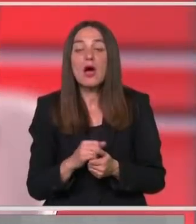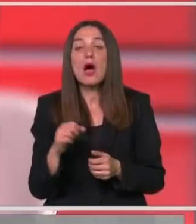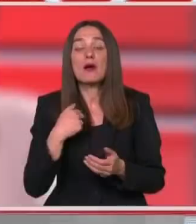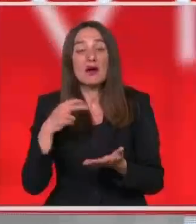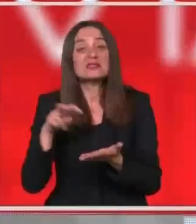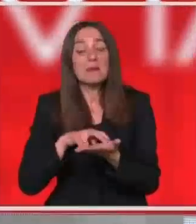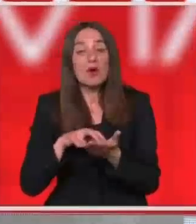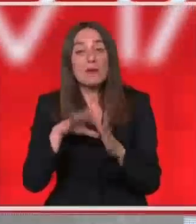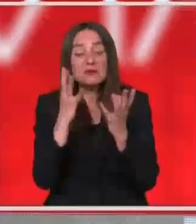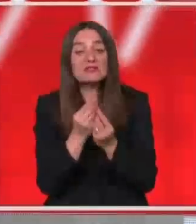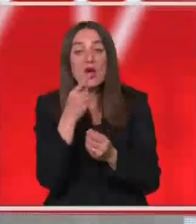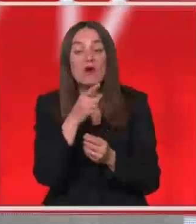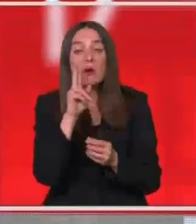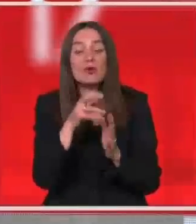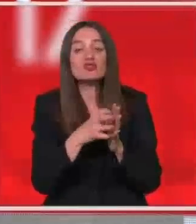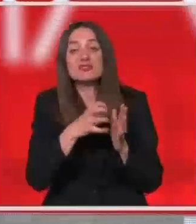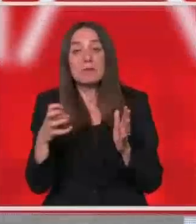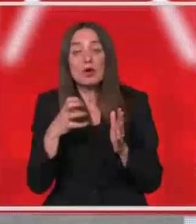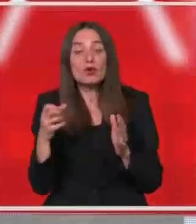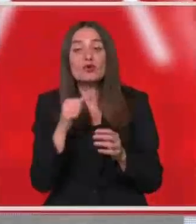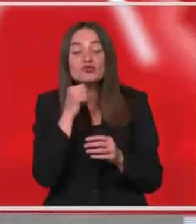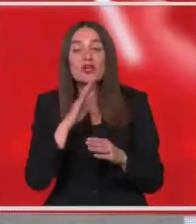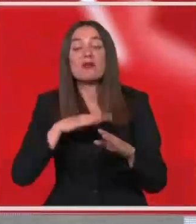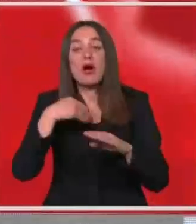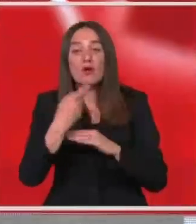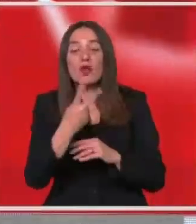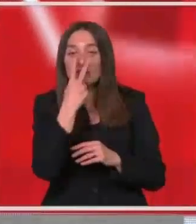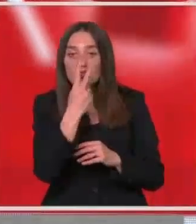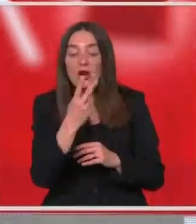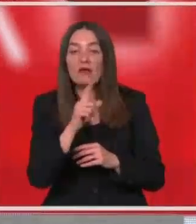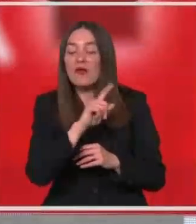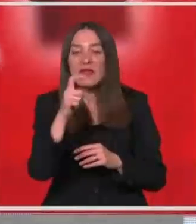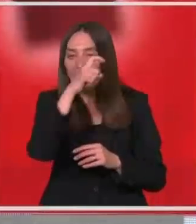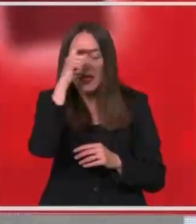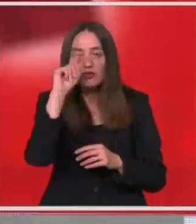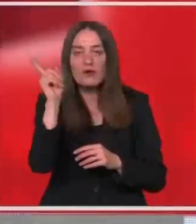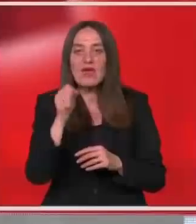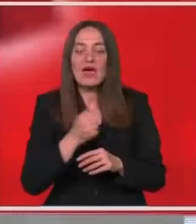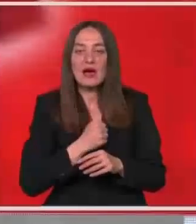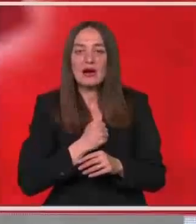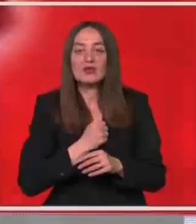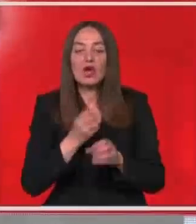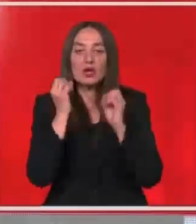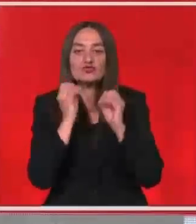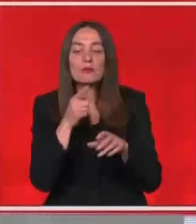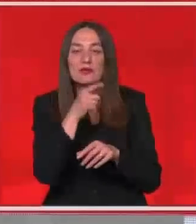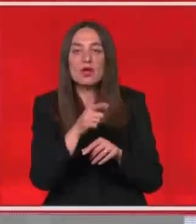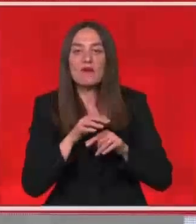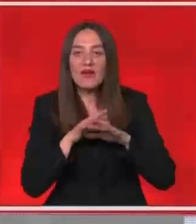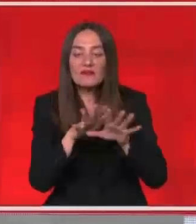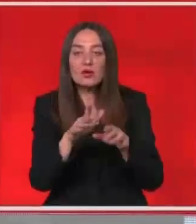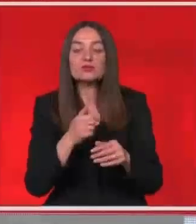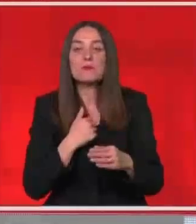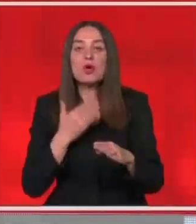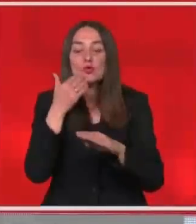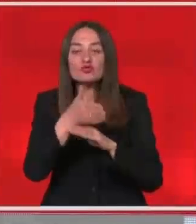se da sve ovo može da se produži i da onda očigledno ni leto nije garant da će ubiti ovaj virus i da onda